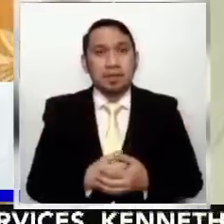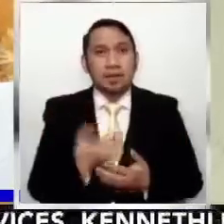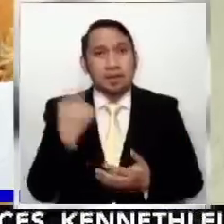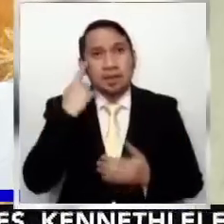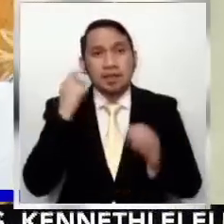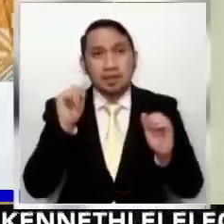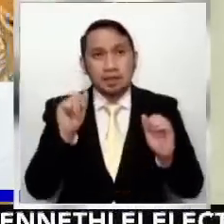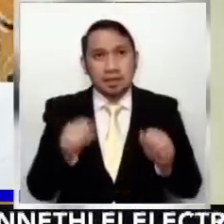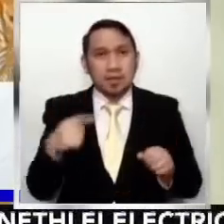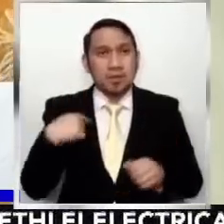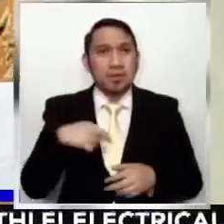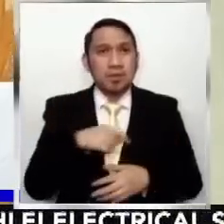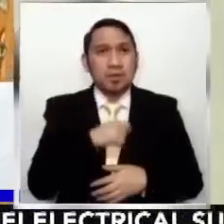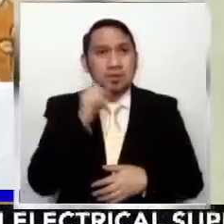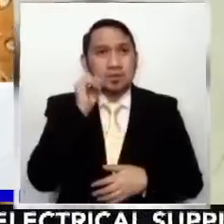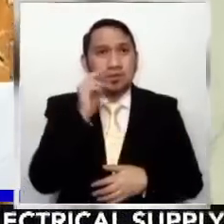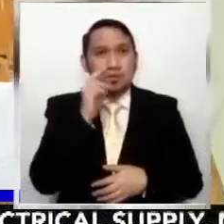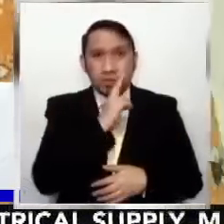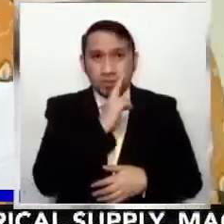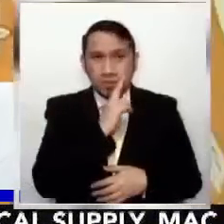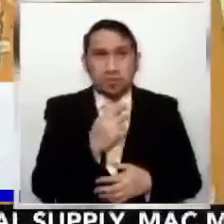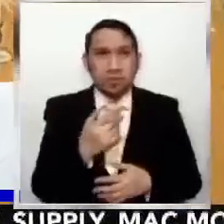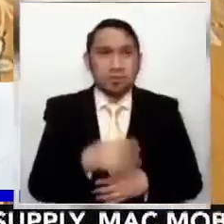ang kakapatid. Mga senior.